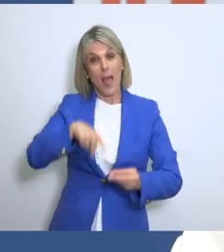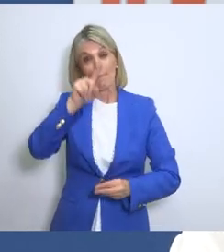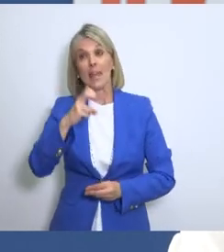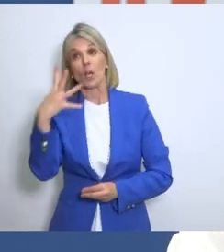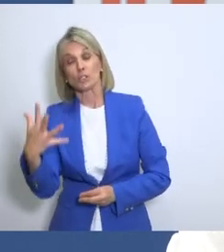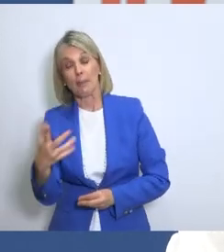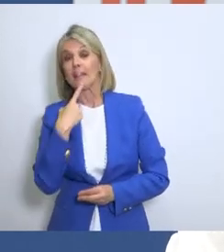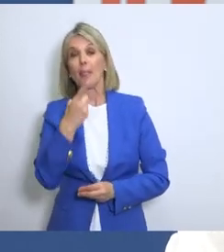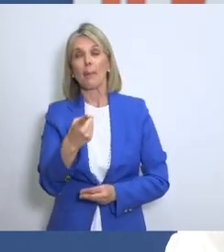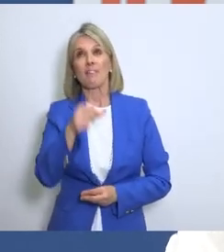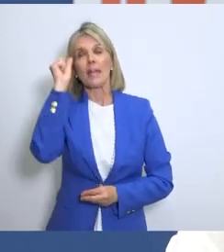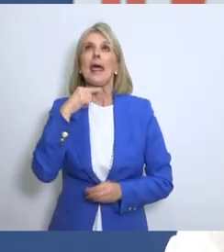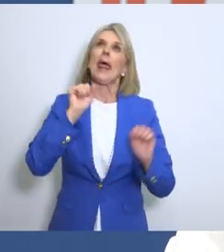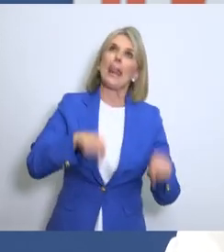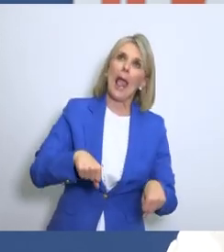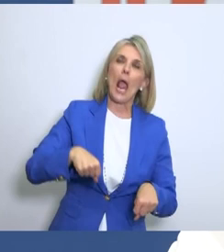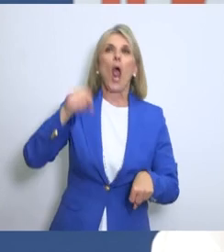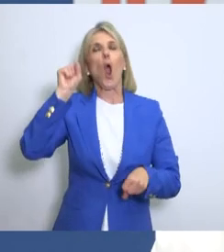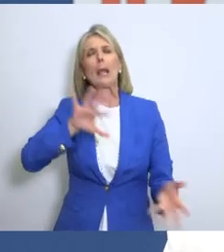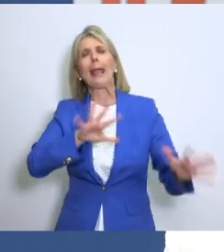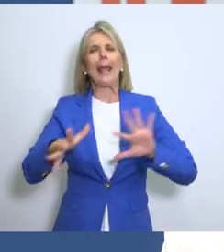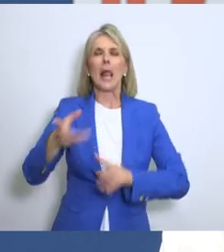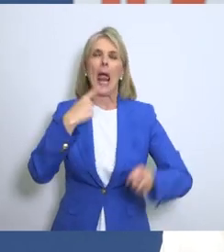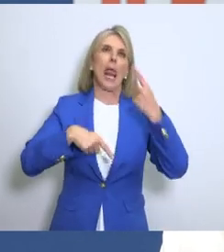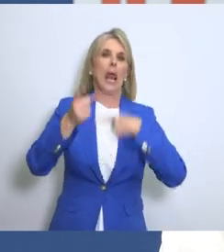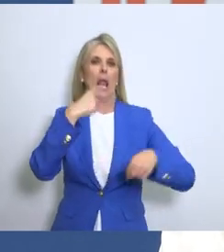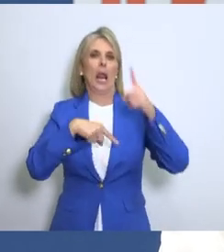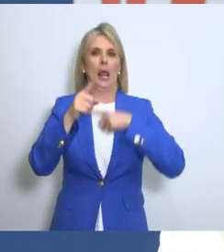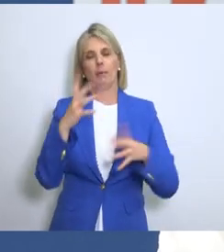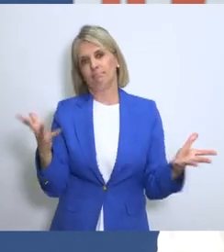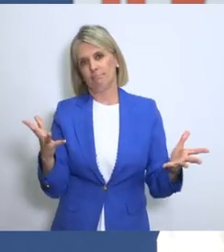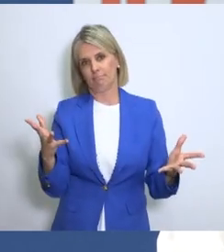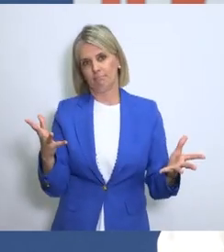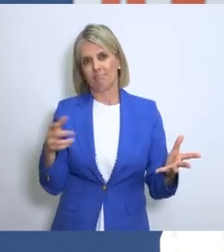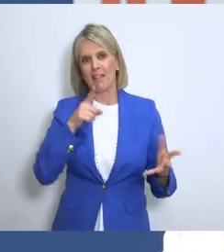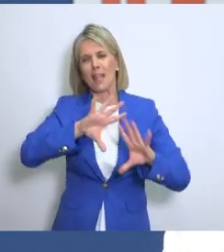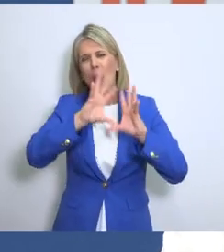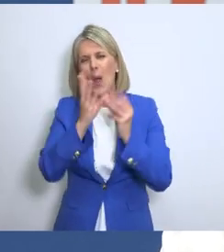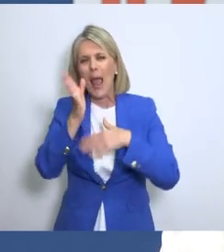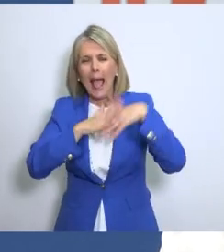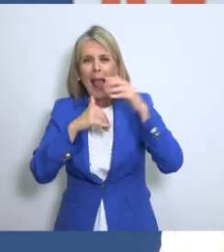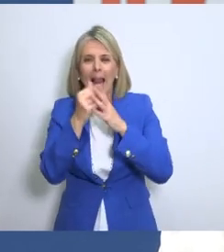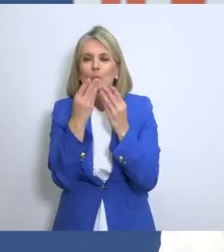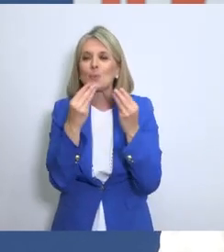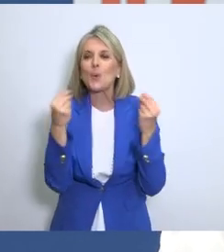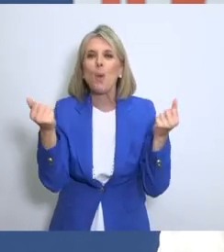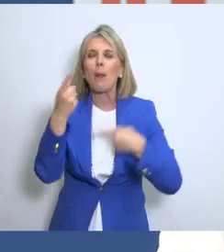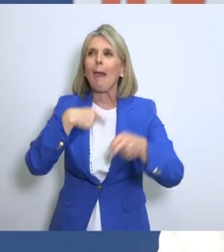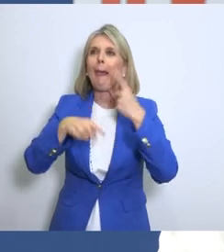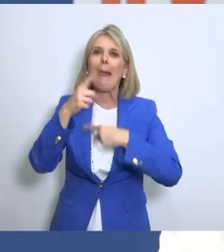όχι και ίσως και τελικά όλες αυτές οι τεχνοκρατικές συνταγές του